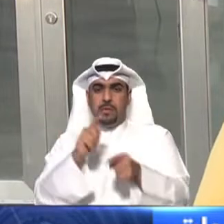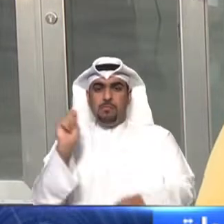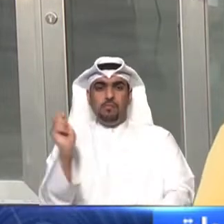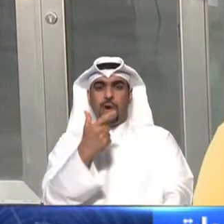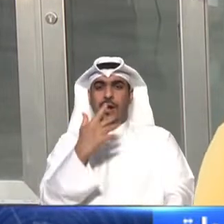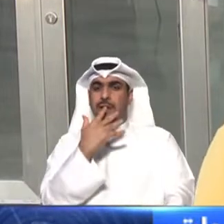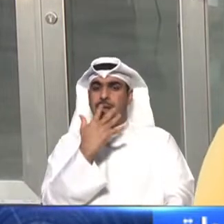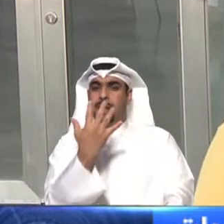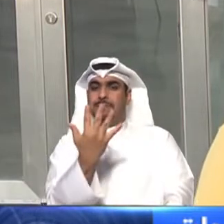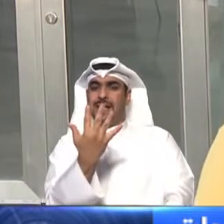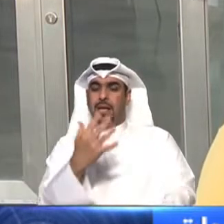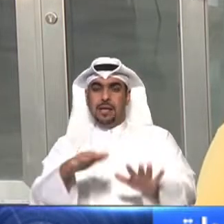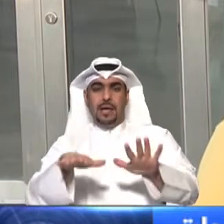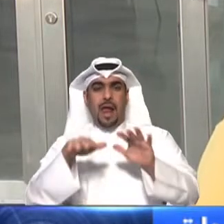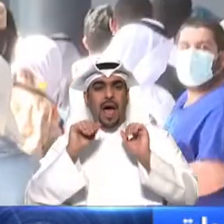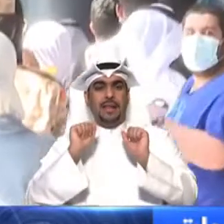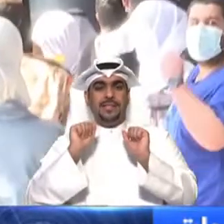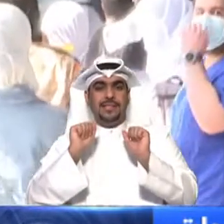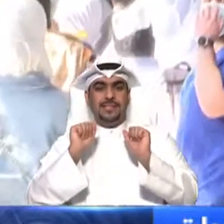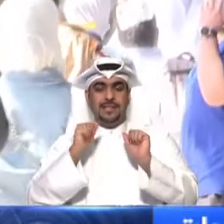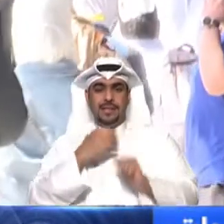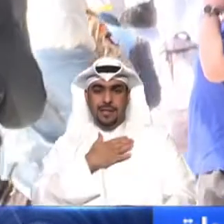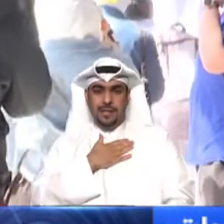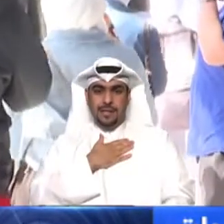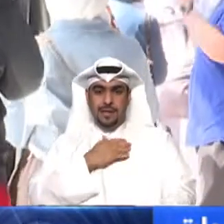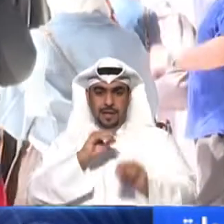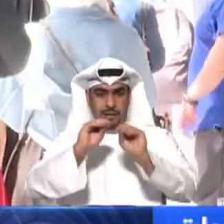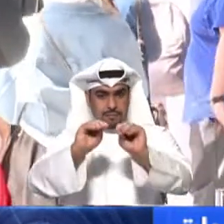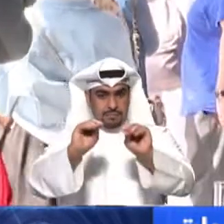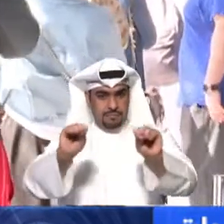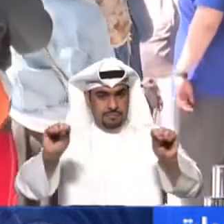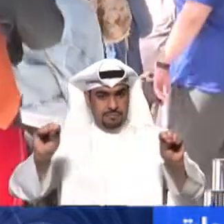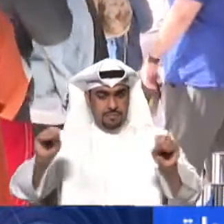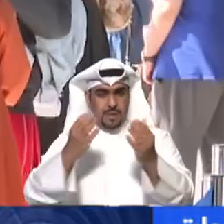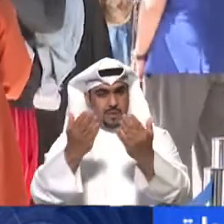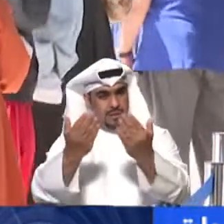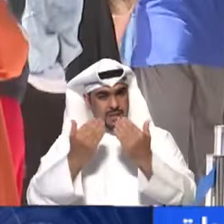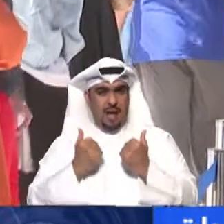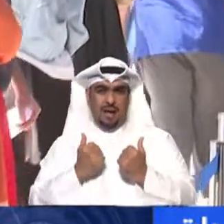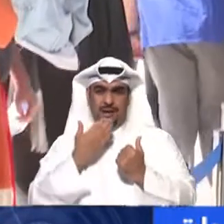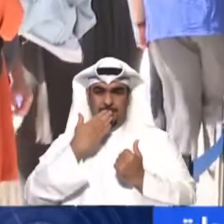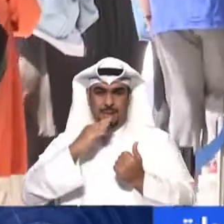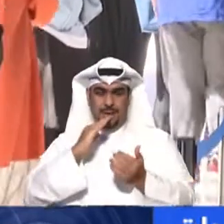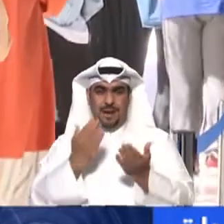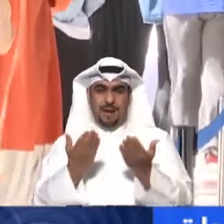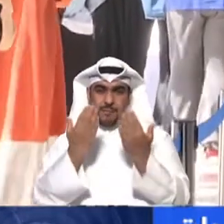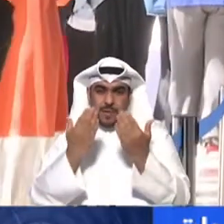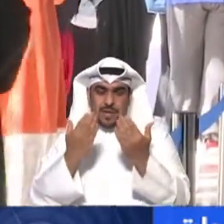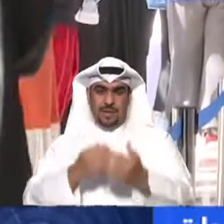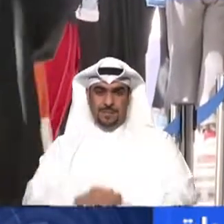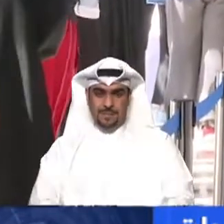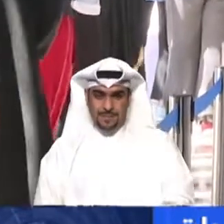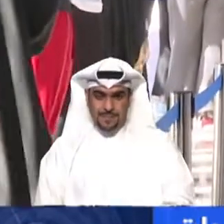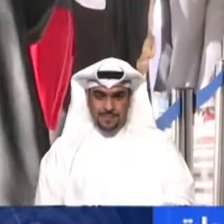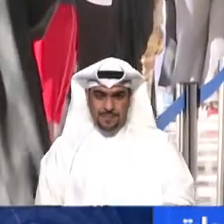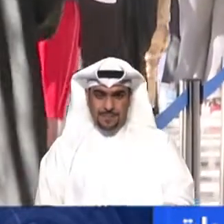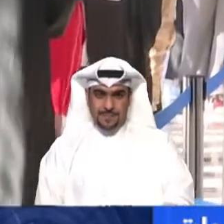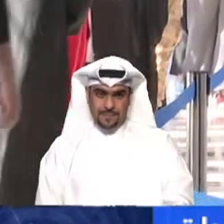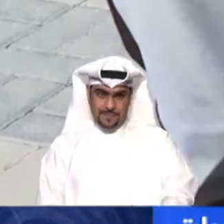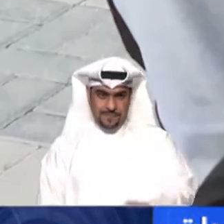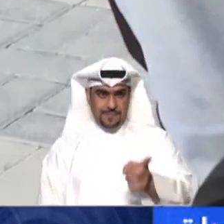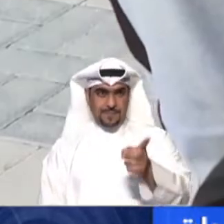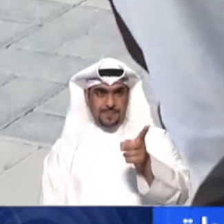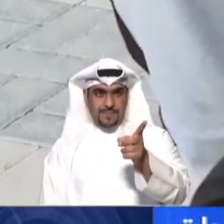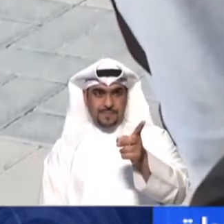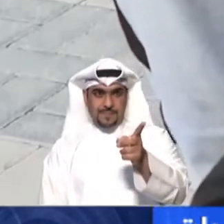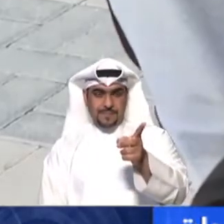وإحنا ندعو بطبيعة الحال إلى التطعيم. إحنا بالكويت خير ونعمة ولله الحمد، ما حسناش خالص بأي مجهود ولا أي تعب ولا حاجة، جينا دخلنا وكل